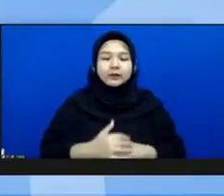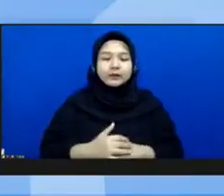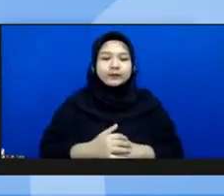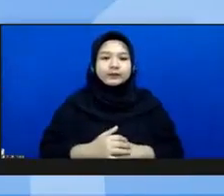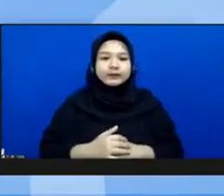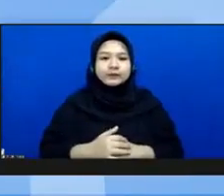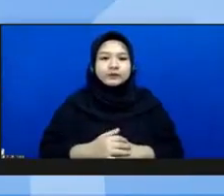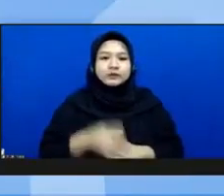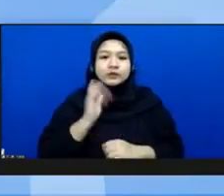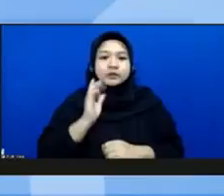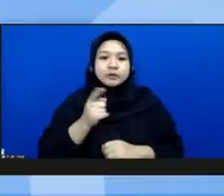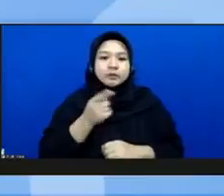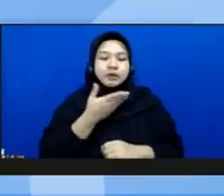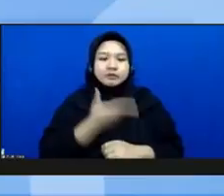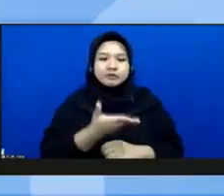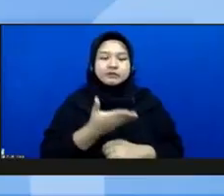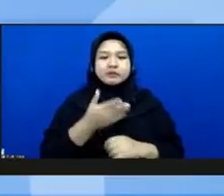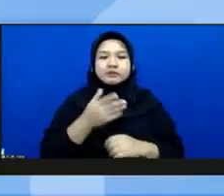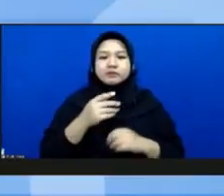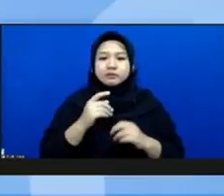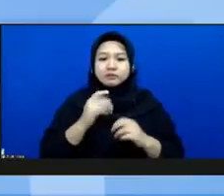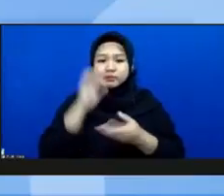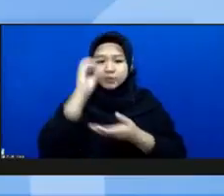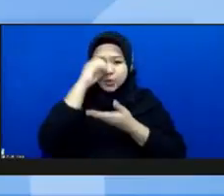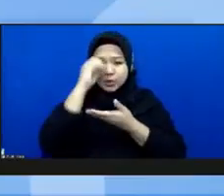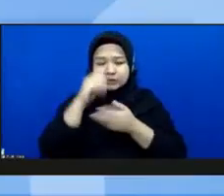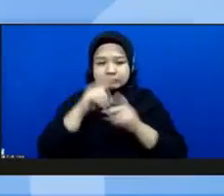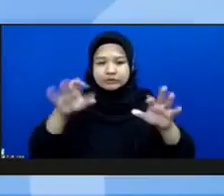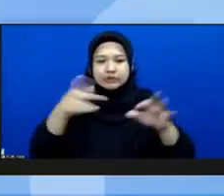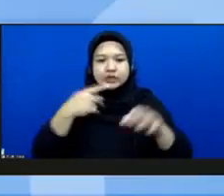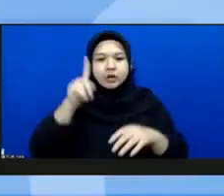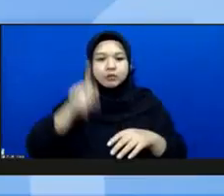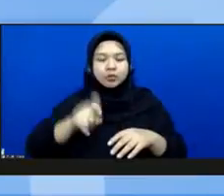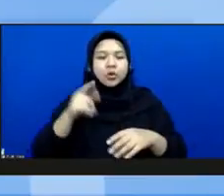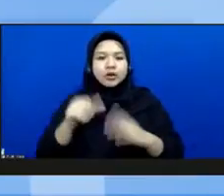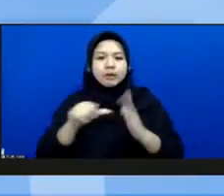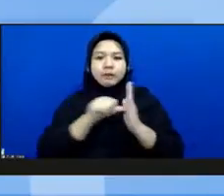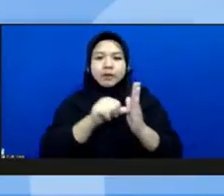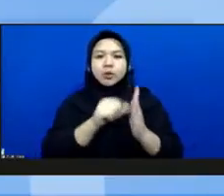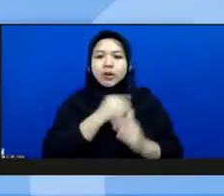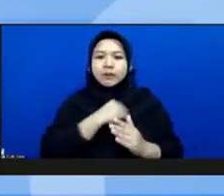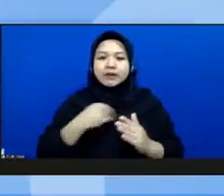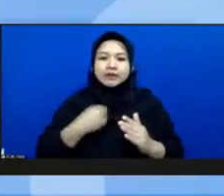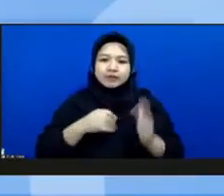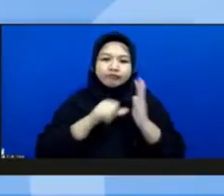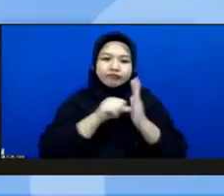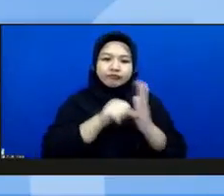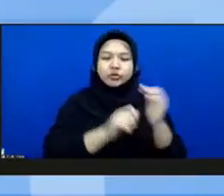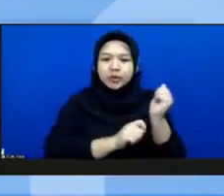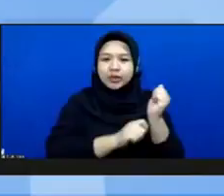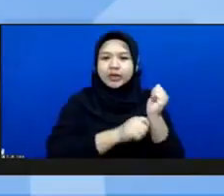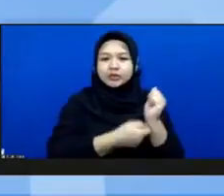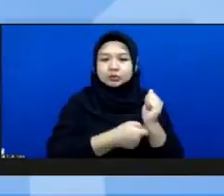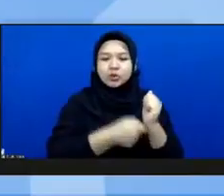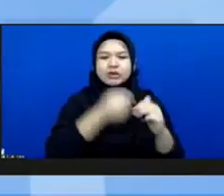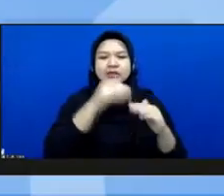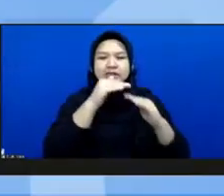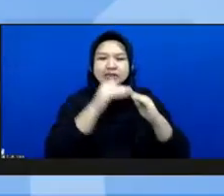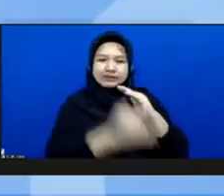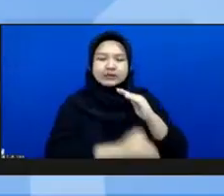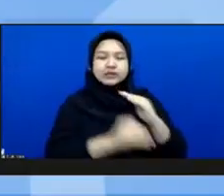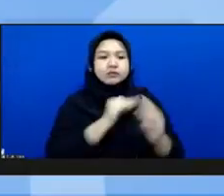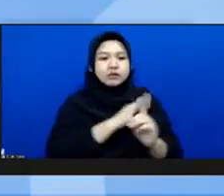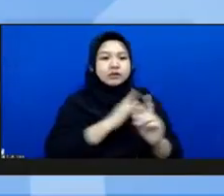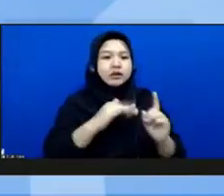karena dia adalah fenomena biologis, kita membutuhkan intervensi medis untuk merespon krisis yang terjadi di